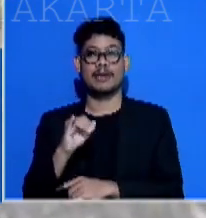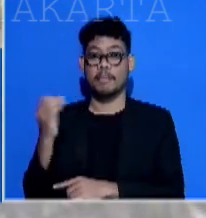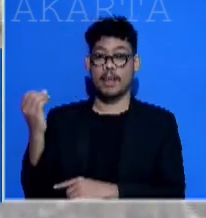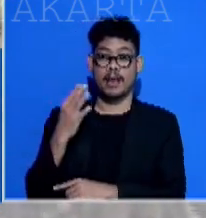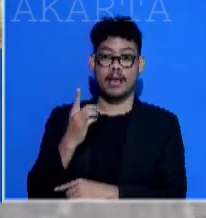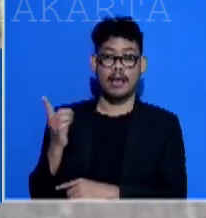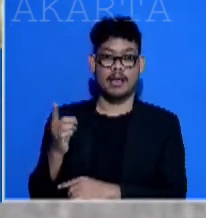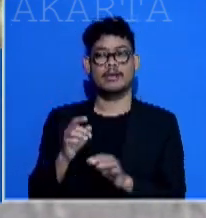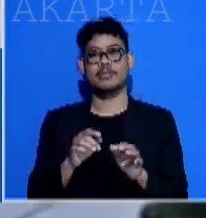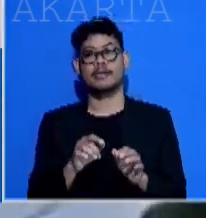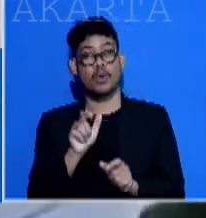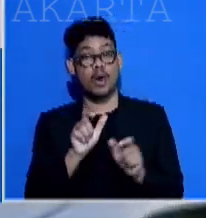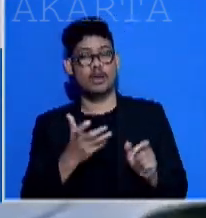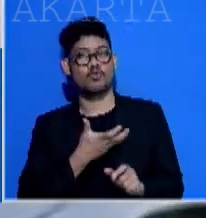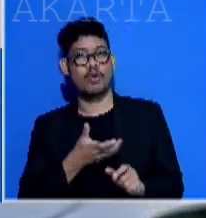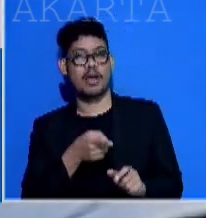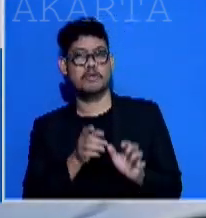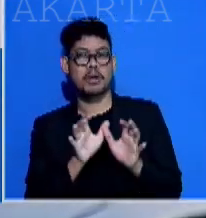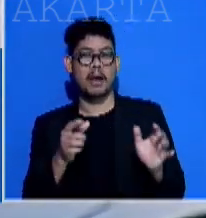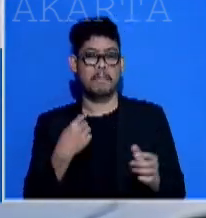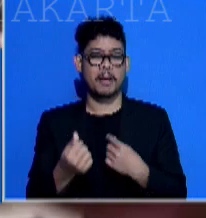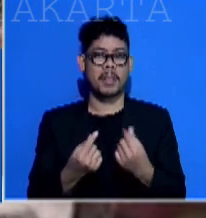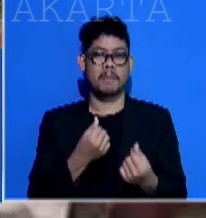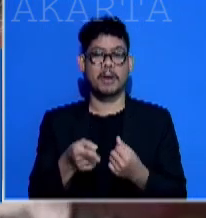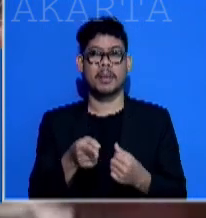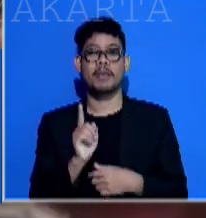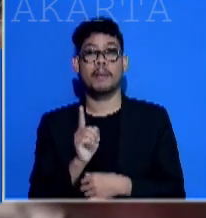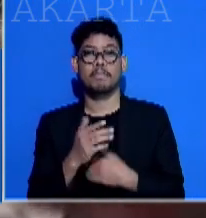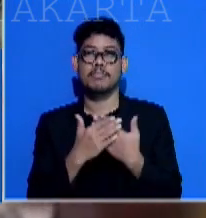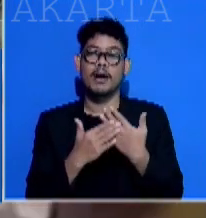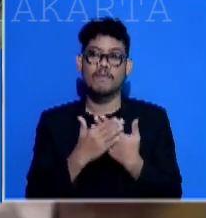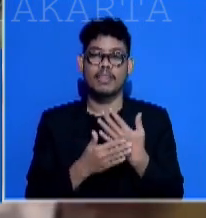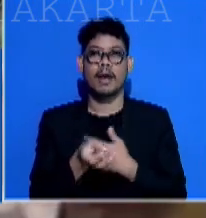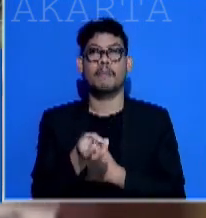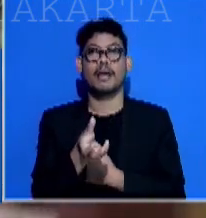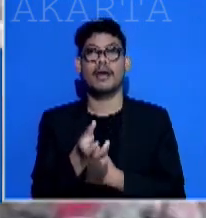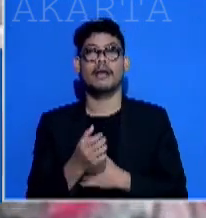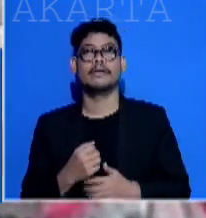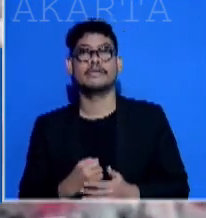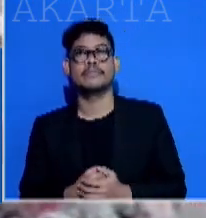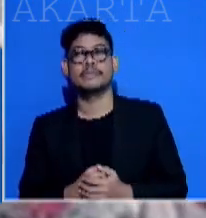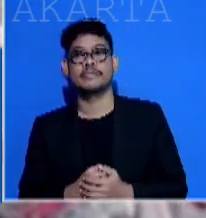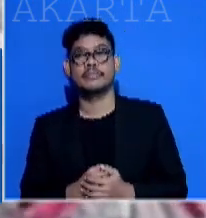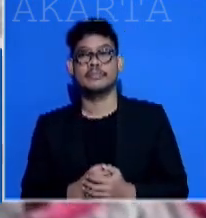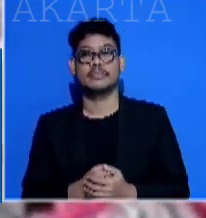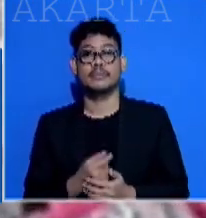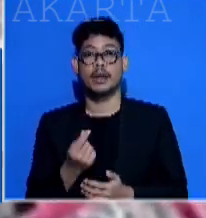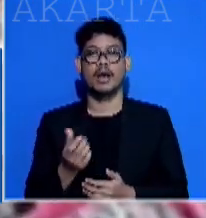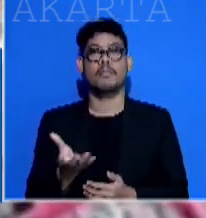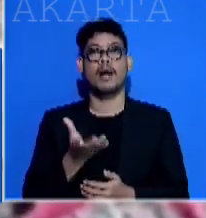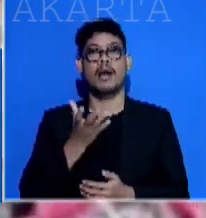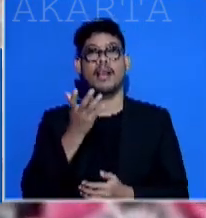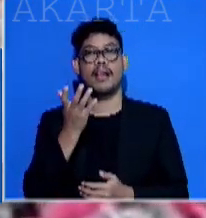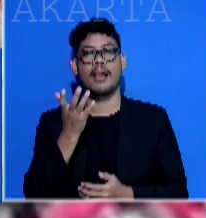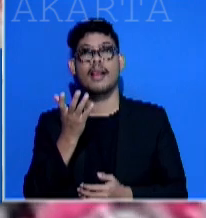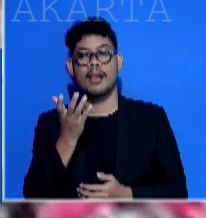tasih kathahing sutresna tanaman menika ugi jalaran gampil ngrimatipun. Pengaosing adenium menika ugi tasih kalebet sae,